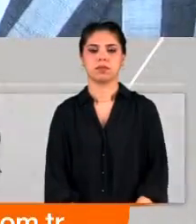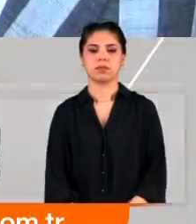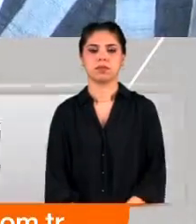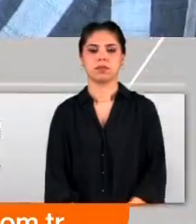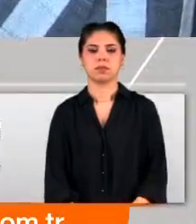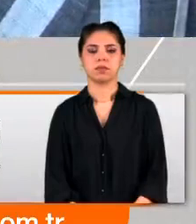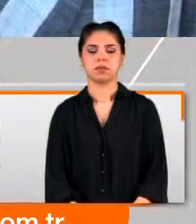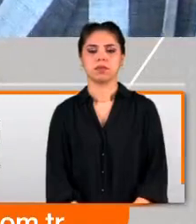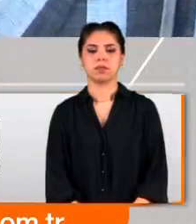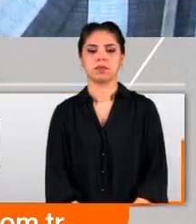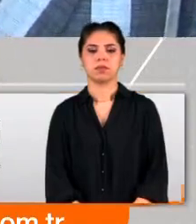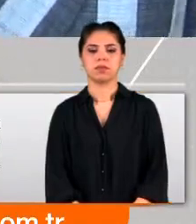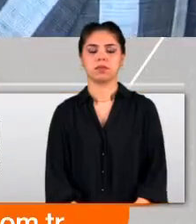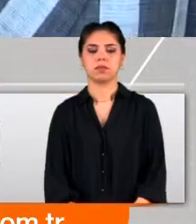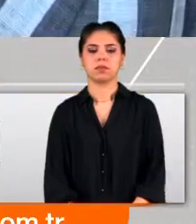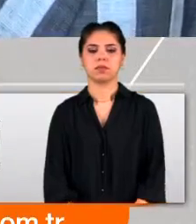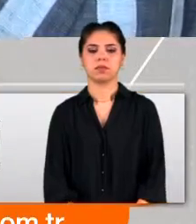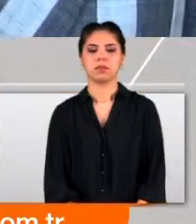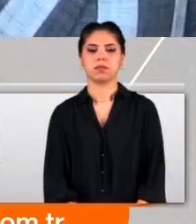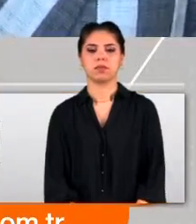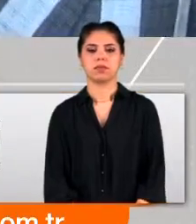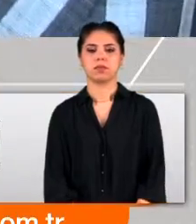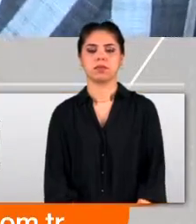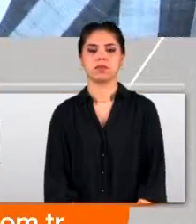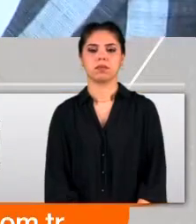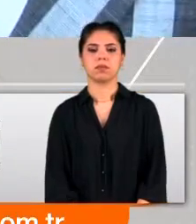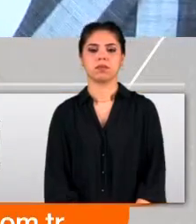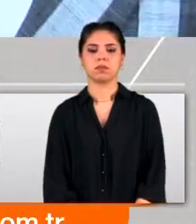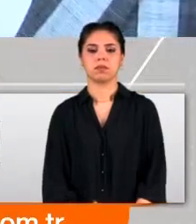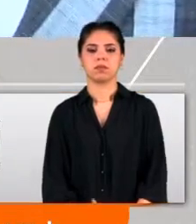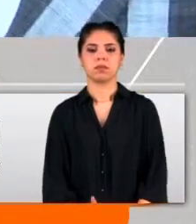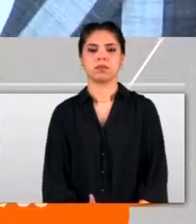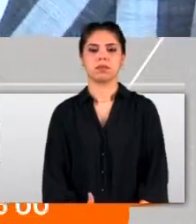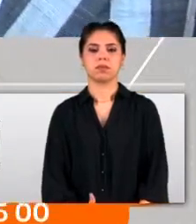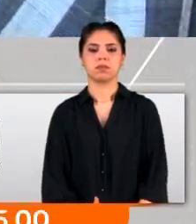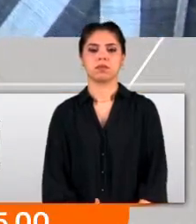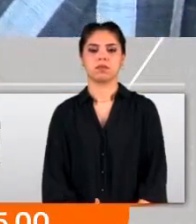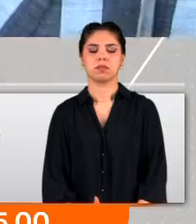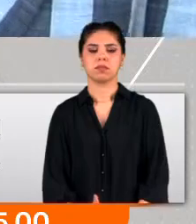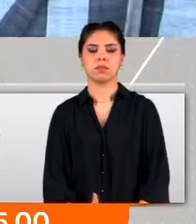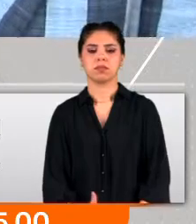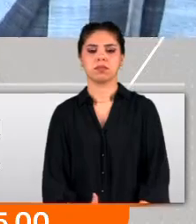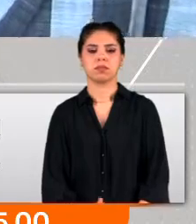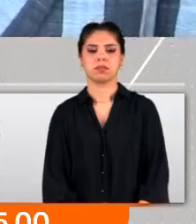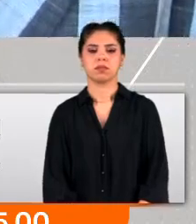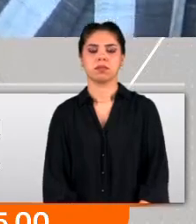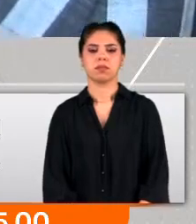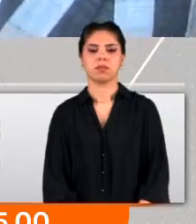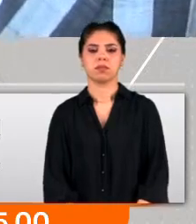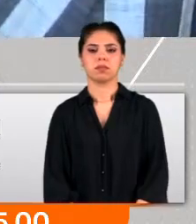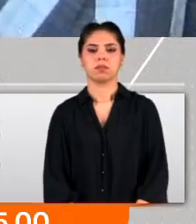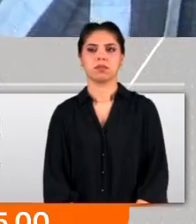değil. Küçük Ayasofya Camisi etrafındaki o zamanlar yer alan dükkanlar ve hamamı